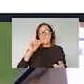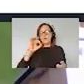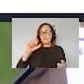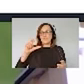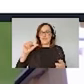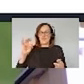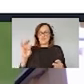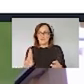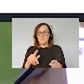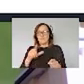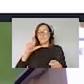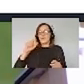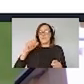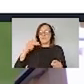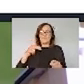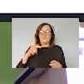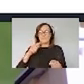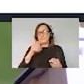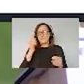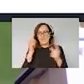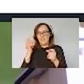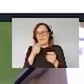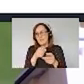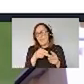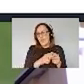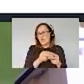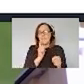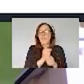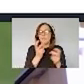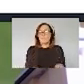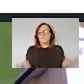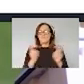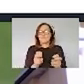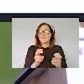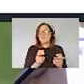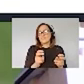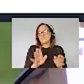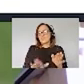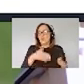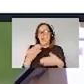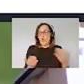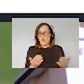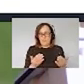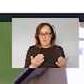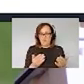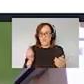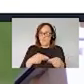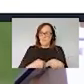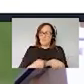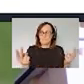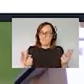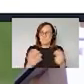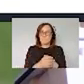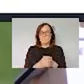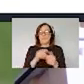Drodzy Państwo, przy podcaście to jest narzędzie bardzo intuicyjne, ale ono jest narzędziem tylko do zakładania strony, bo podcasty muszą mieć stronę, gdzie trzeba je publikować, więc